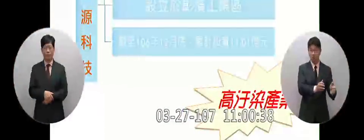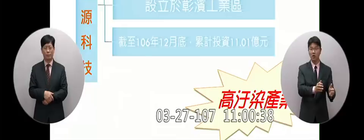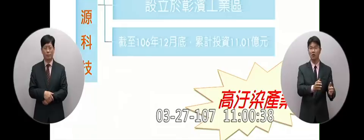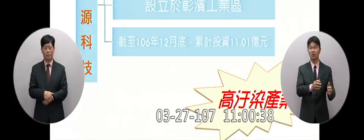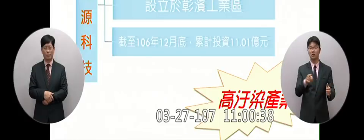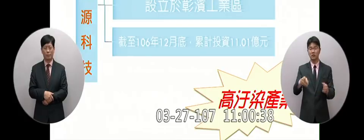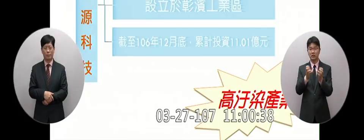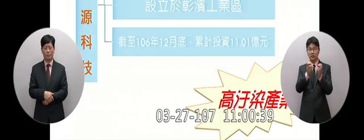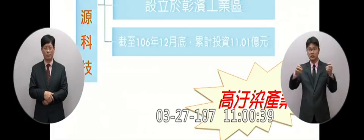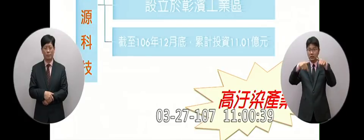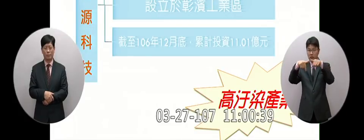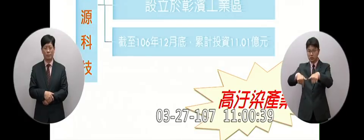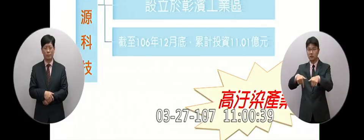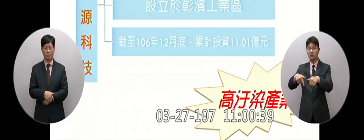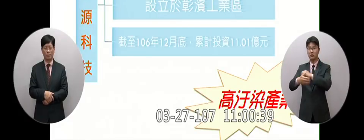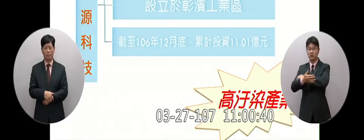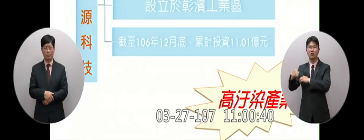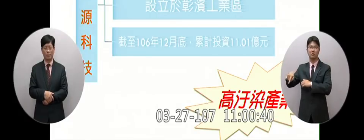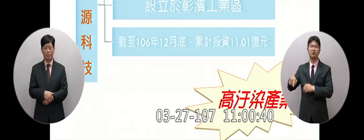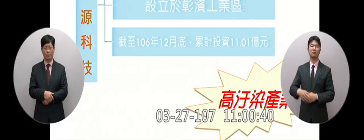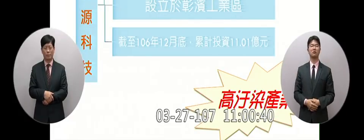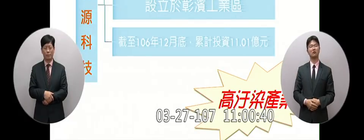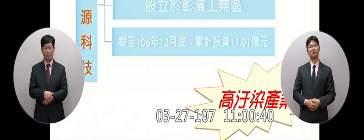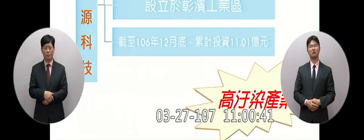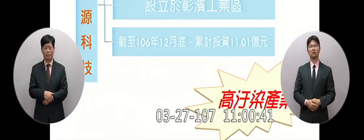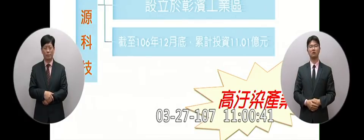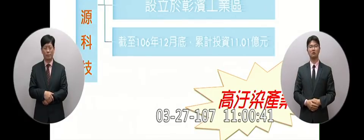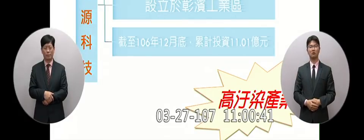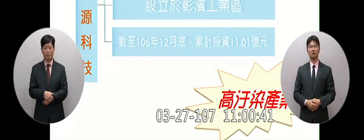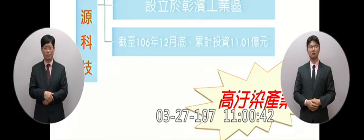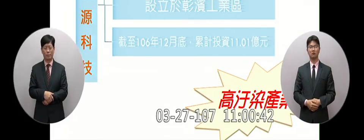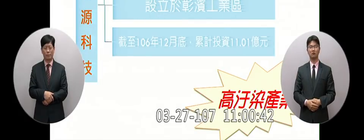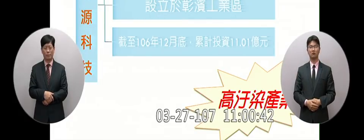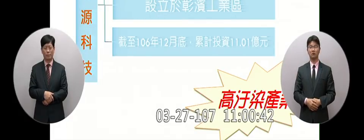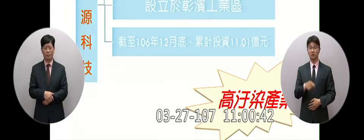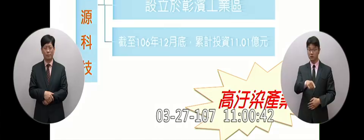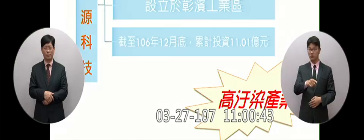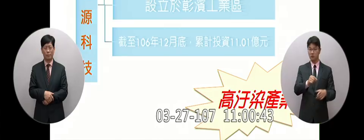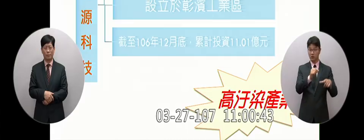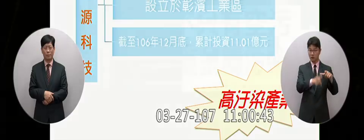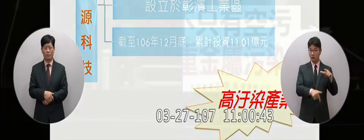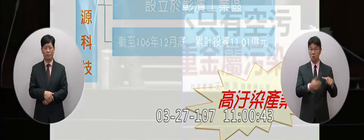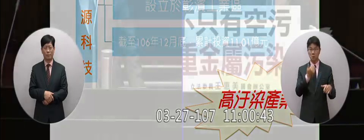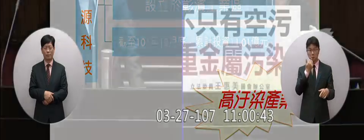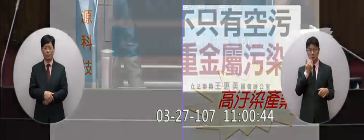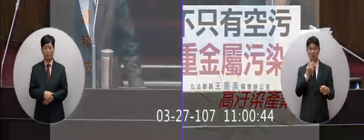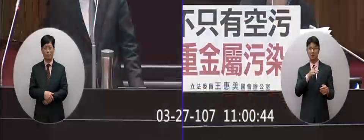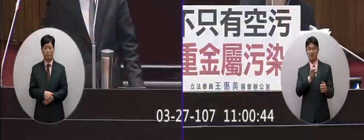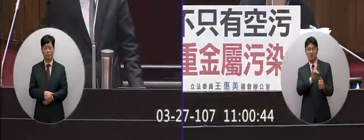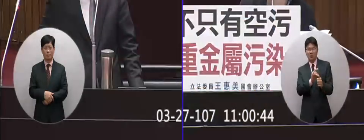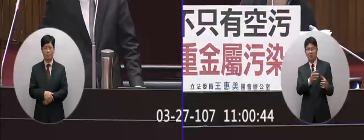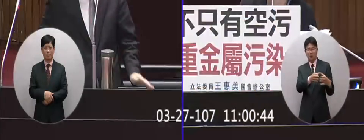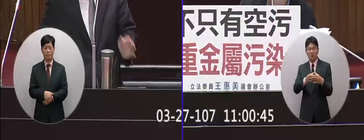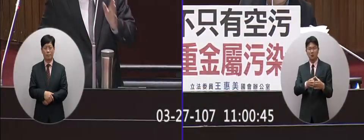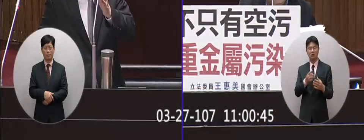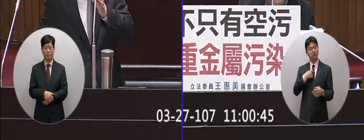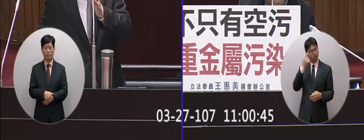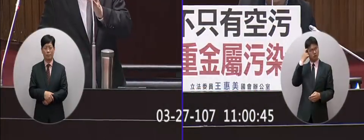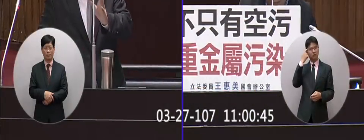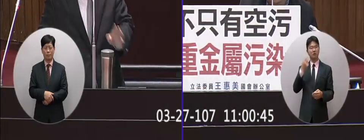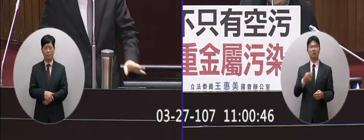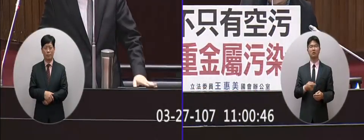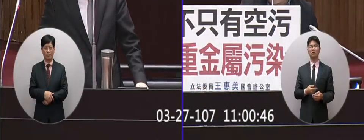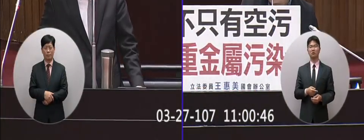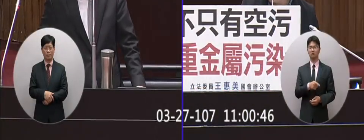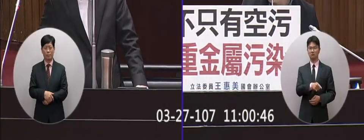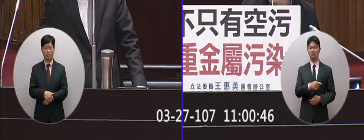西这边，那而且又是这个公司，我如果讲它是诈骗集团，应该也不为过哈、哦。这个